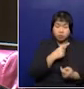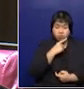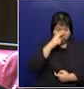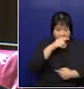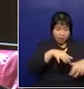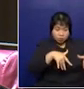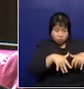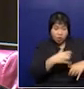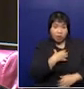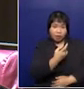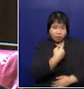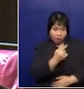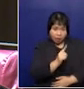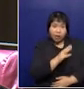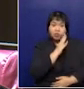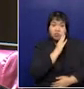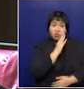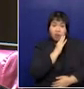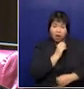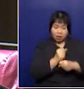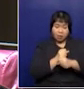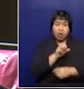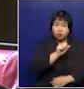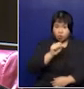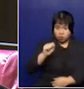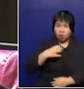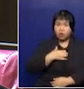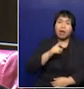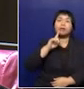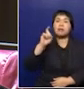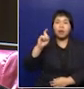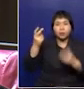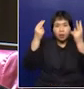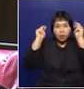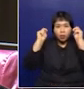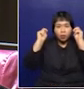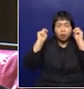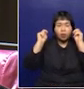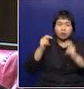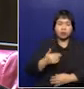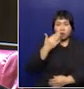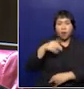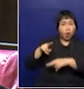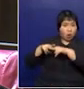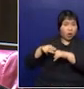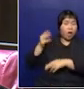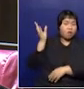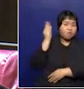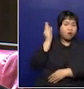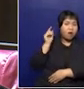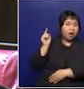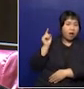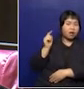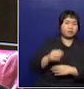อยากถามบ้างถ้าคุณมายืนในตำแหน่งผมแล้วจะถามนายกรัฐมนตรีฮะเพราะนายกจะต้องนั่งฟังฮะเ